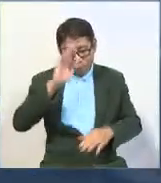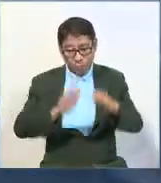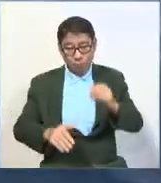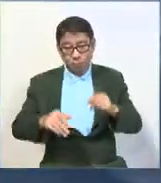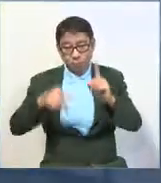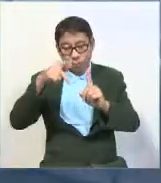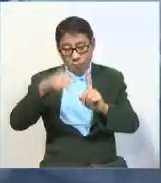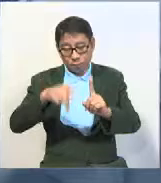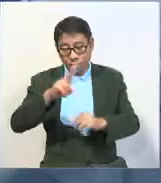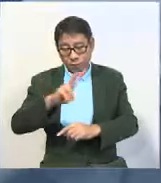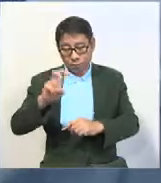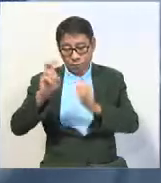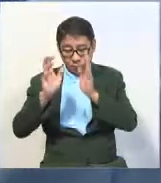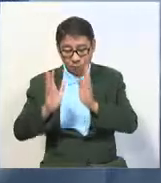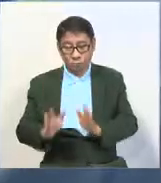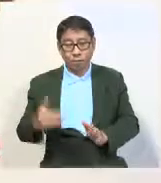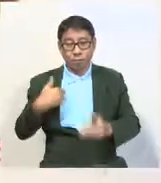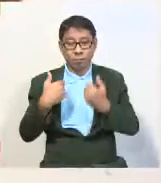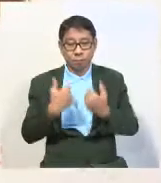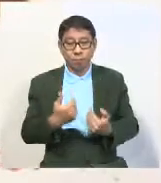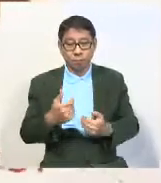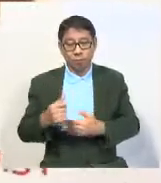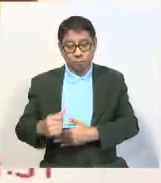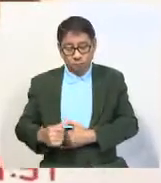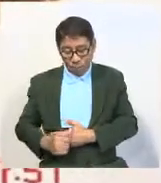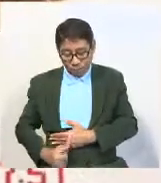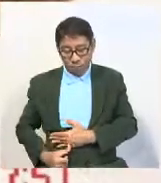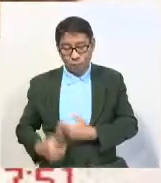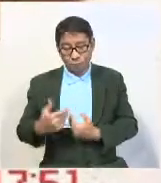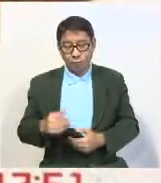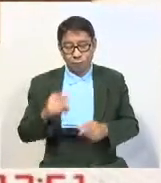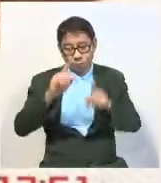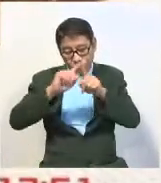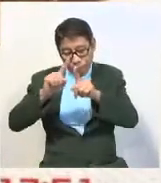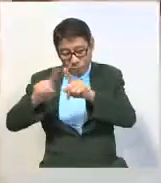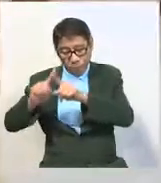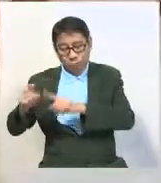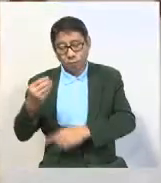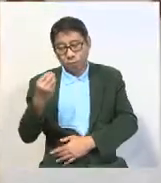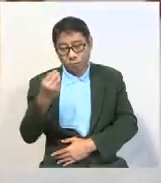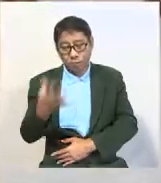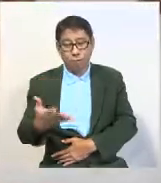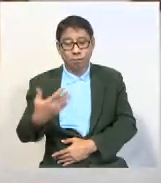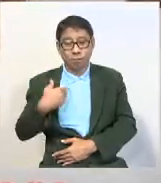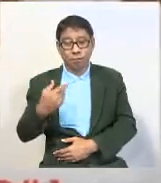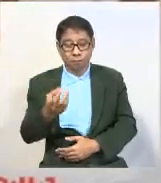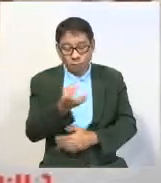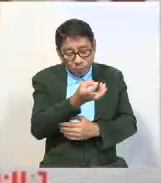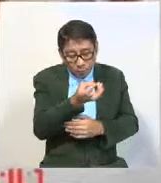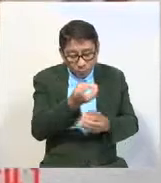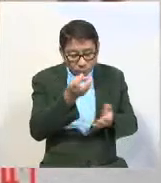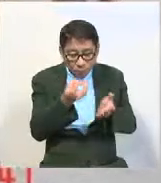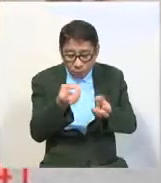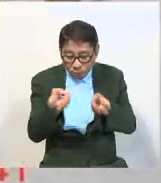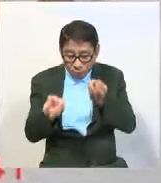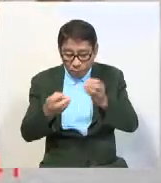าณ 1,200 คนซึ่งนิ้วในถุงน้ำดีเนี่ยมีหลายประเภทนะคะคุณผู้ชมมีทั้งแบบเม็ดเล็กๆหล